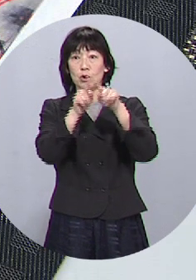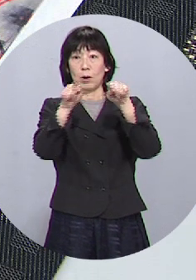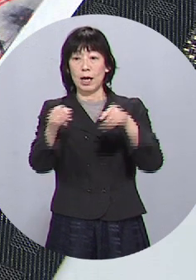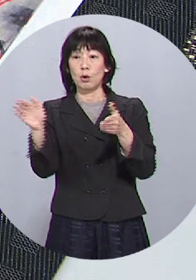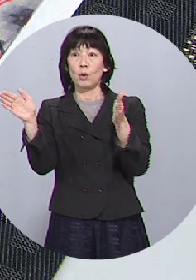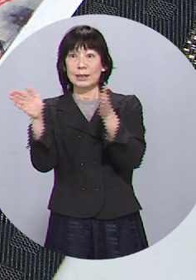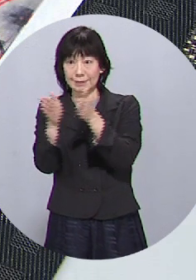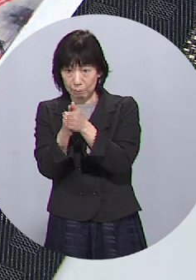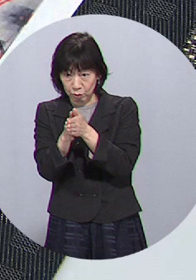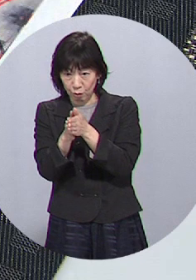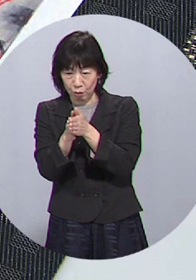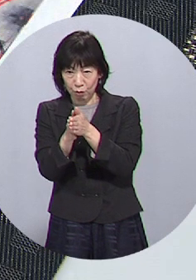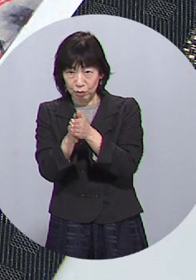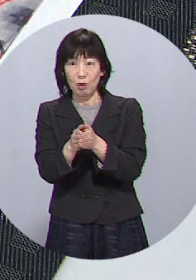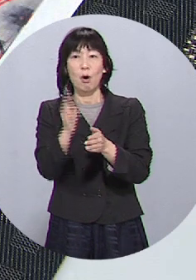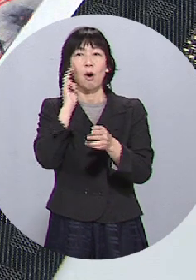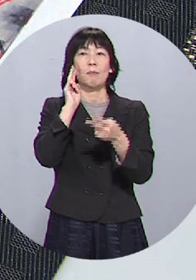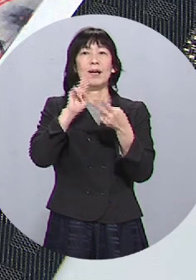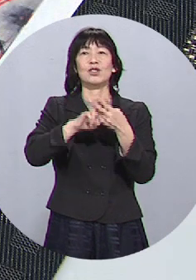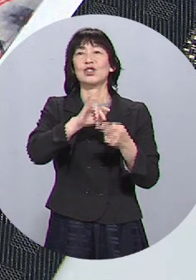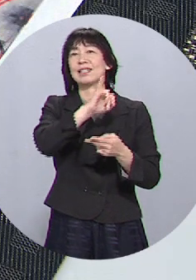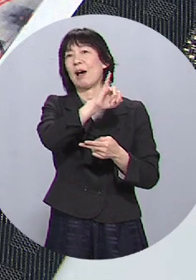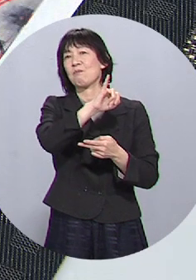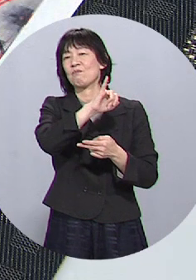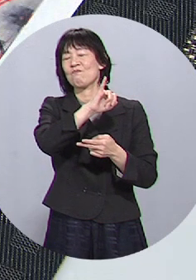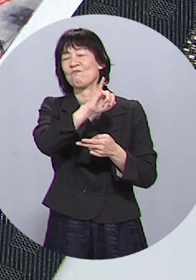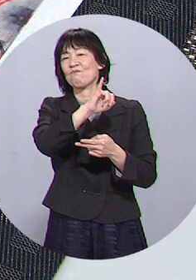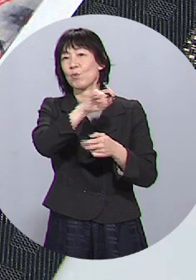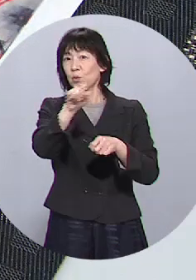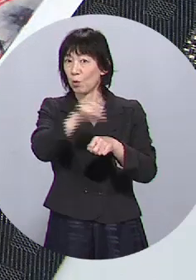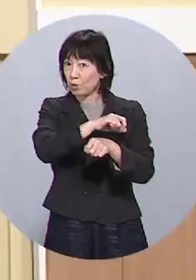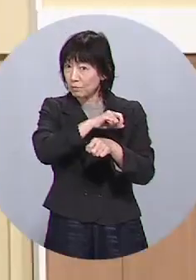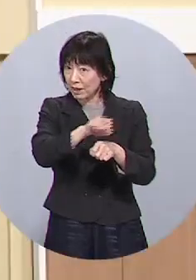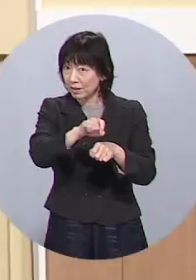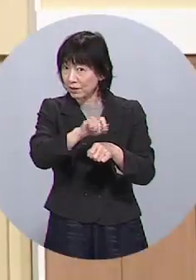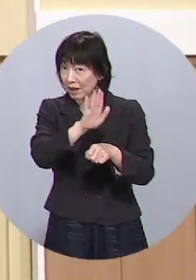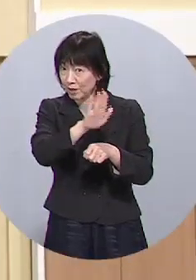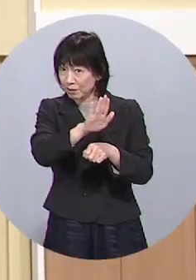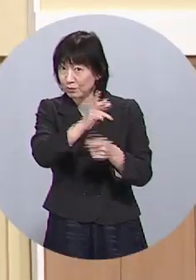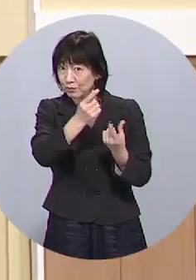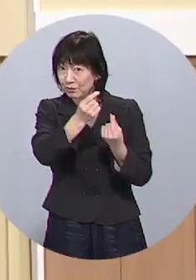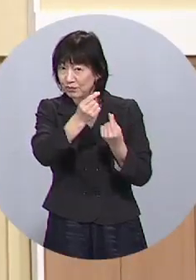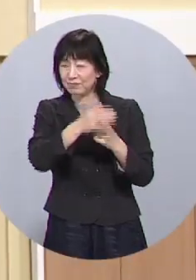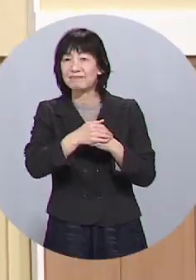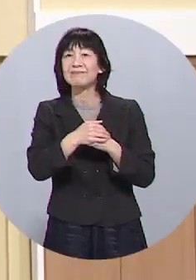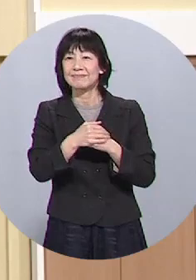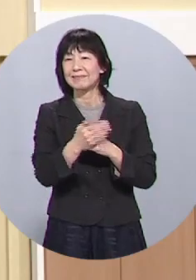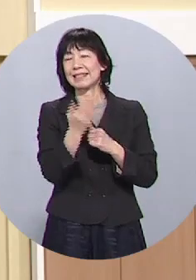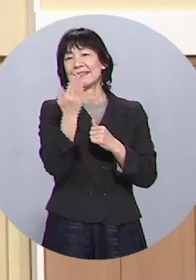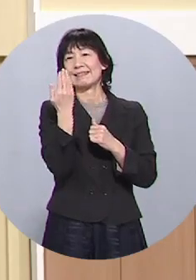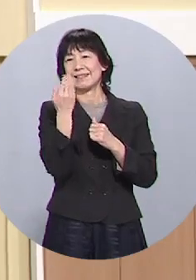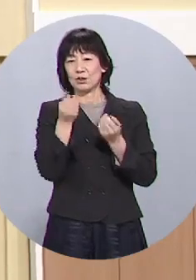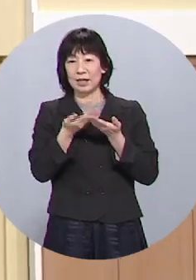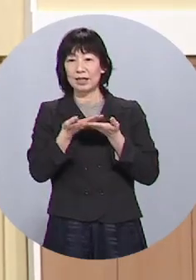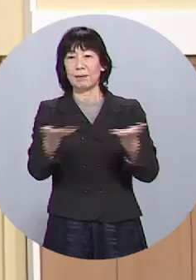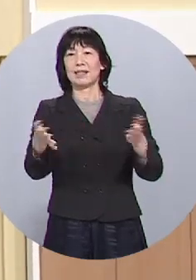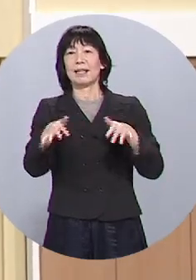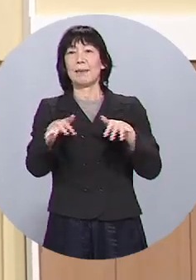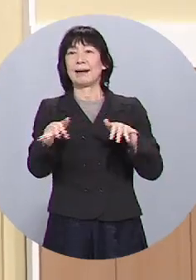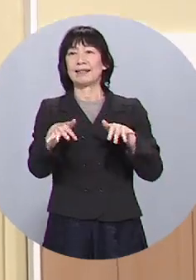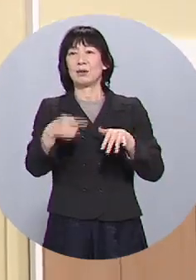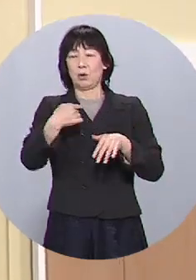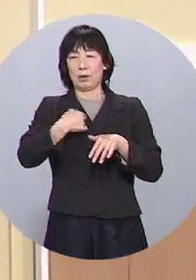ものと、 さきこさん、はい、今日はなんかスペシャルなプレゼントあるんですよね。 そうなんです、あの先日発売したばかり